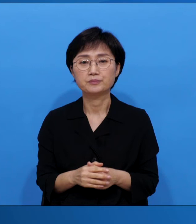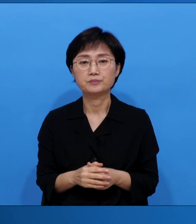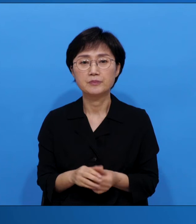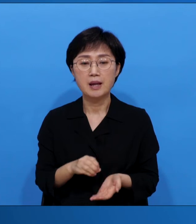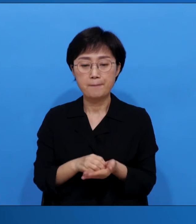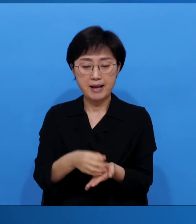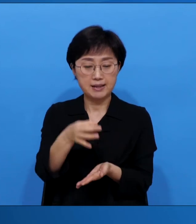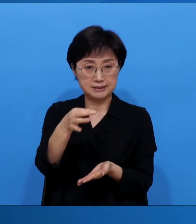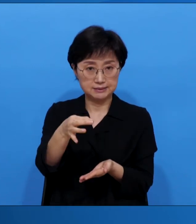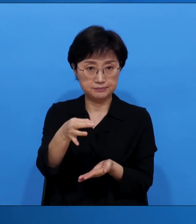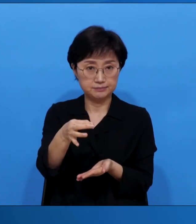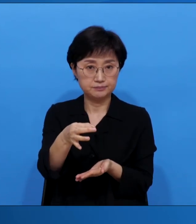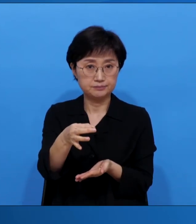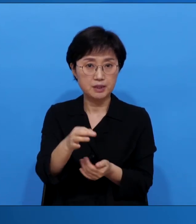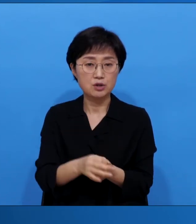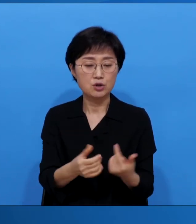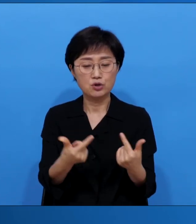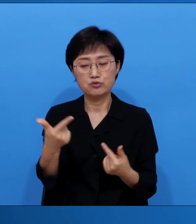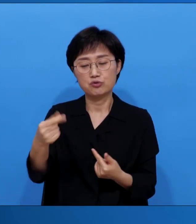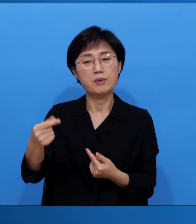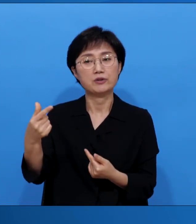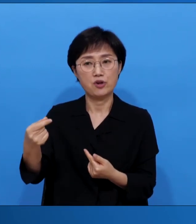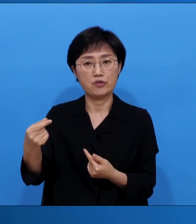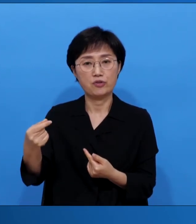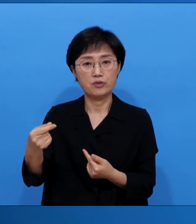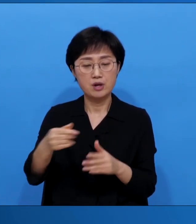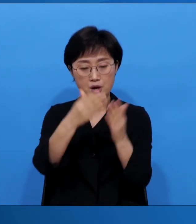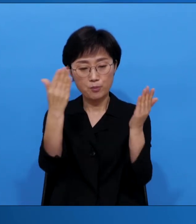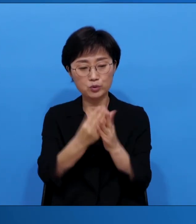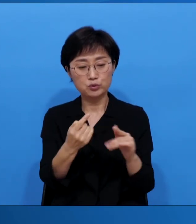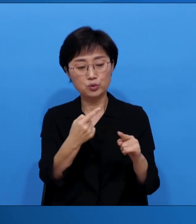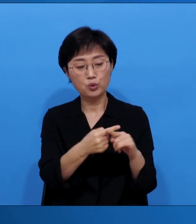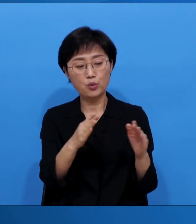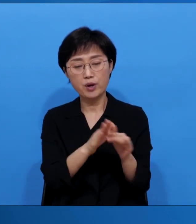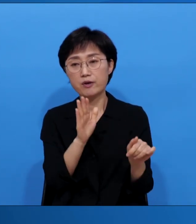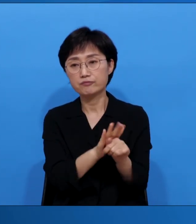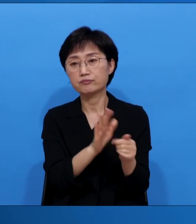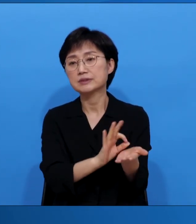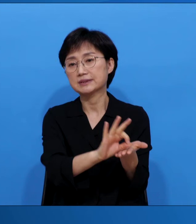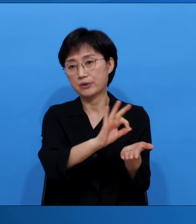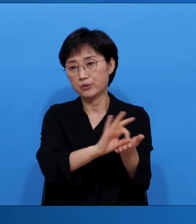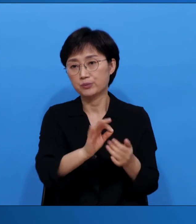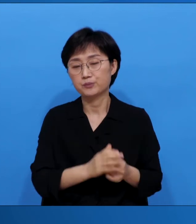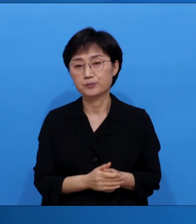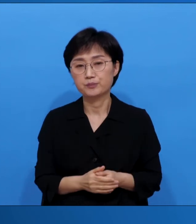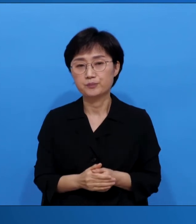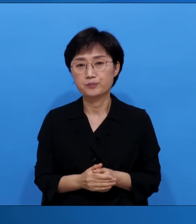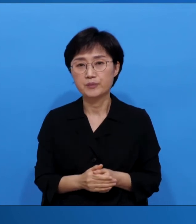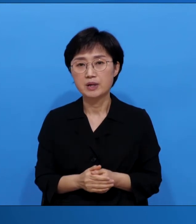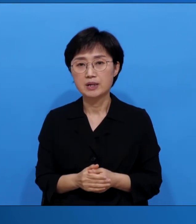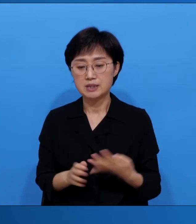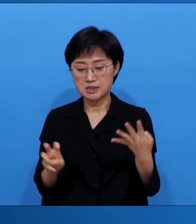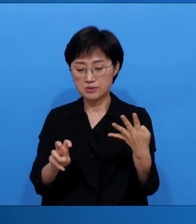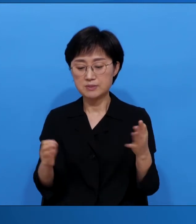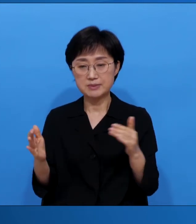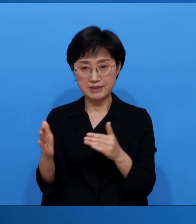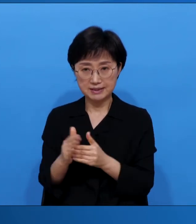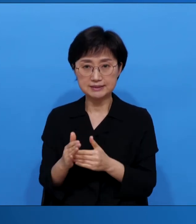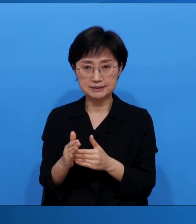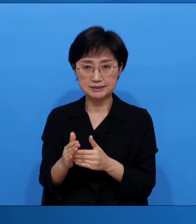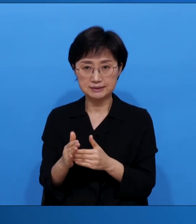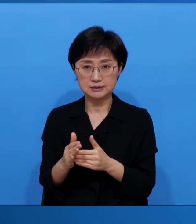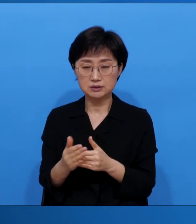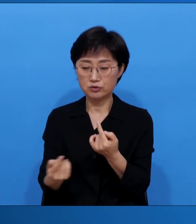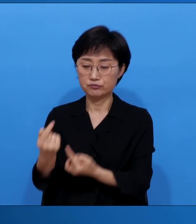등록 헌금은 한 학기 6만 원으로 모두 미래교회 후원에 사용됩니다. 오는 4월 30일까지